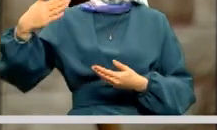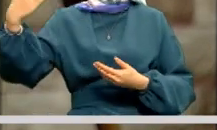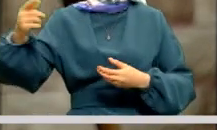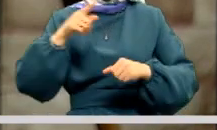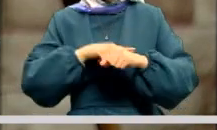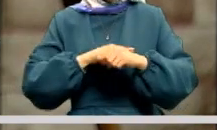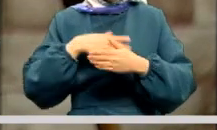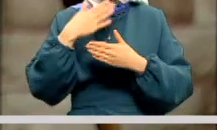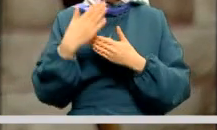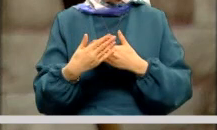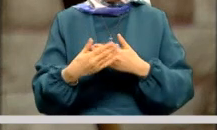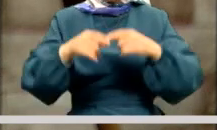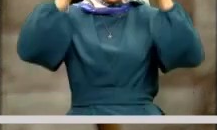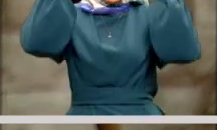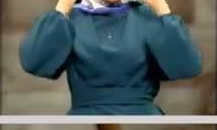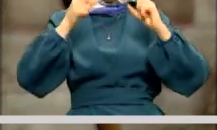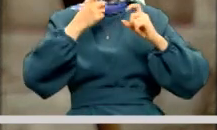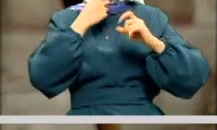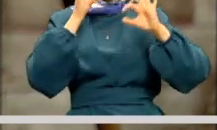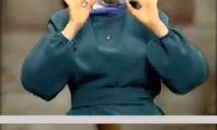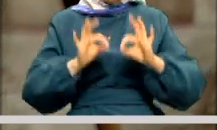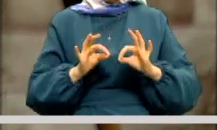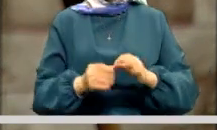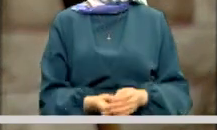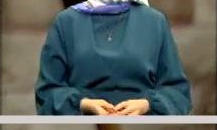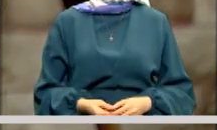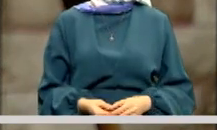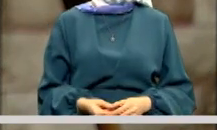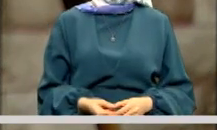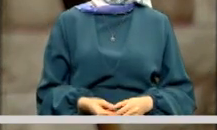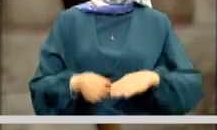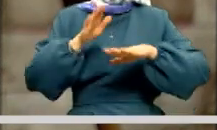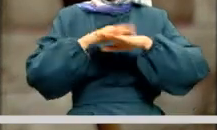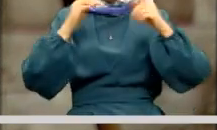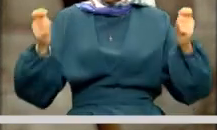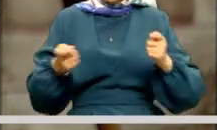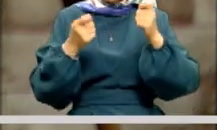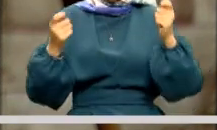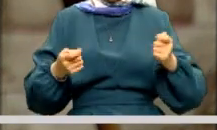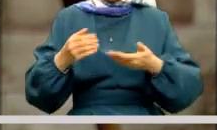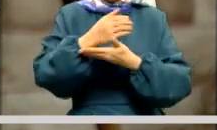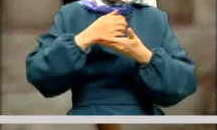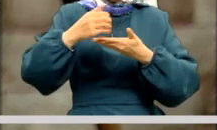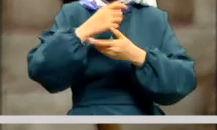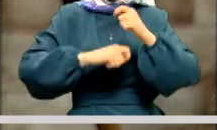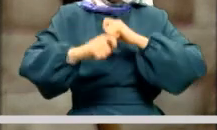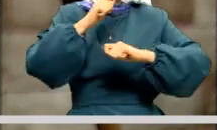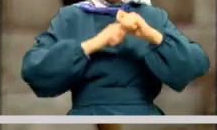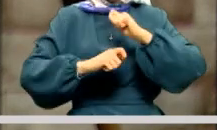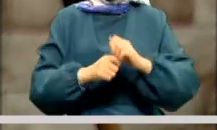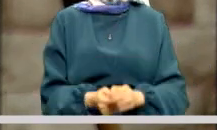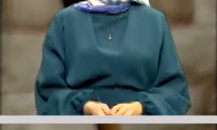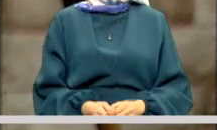dönemden sonra sorumluluk çağına geçtiklerinde ortaya koyacakları işlerin amellerin eylemlerin fiillerinde